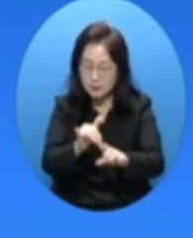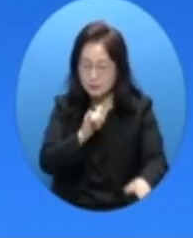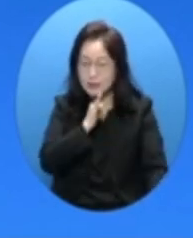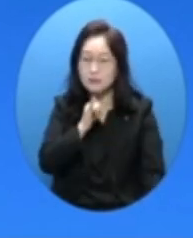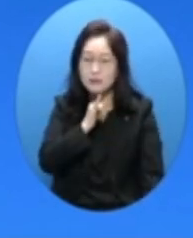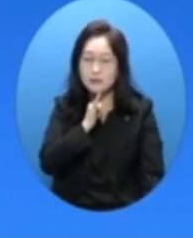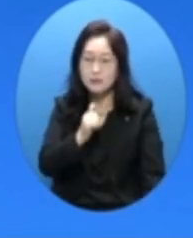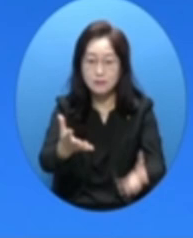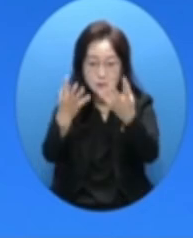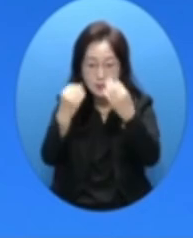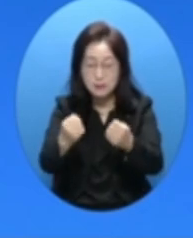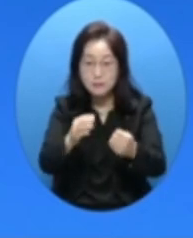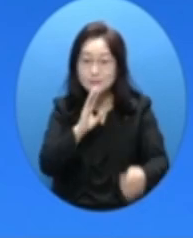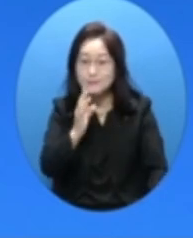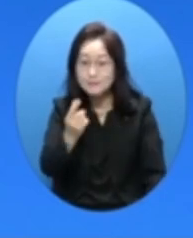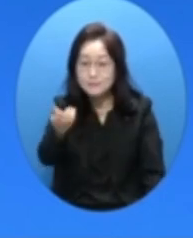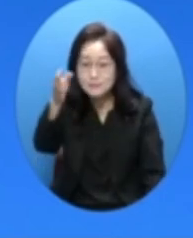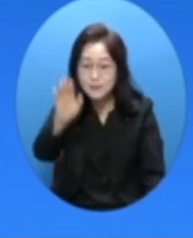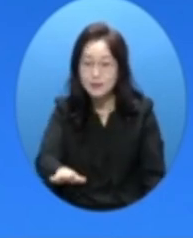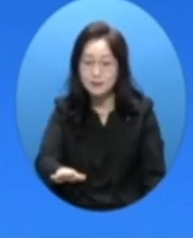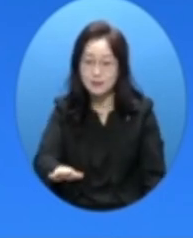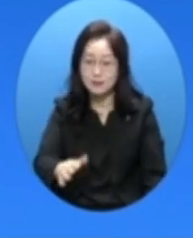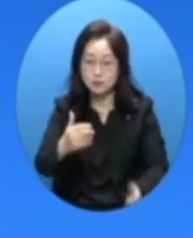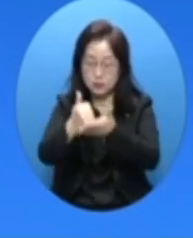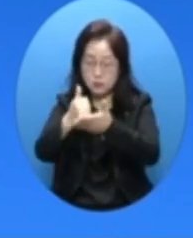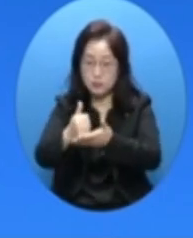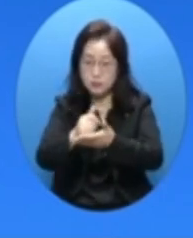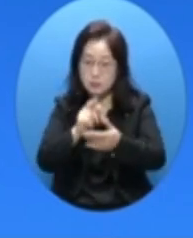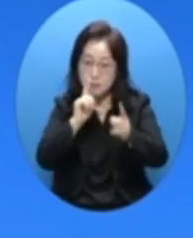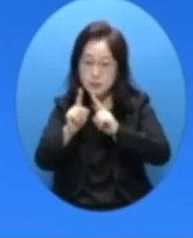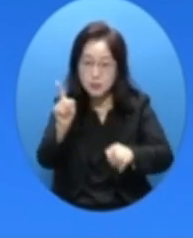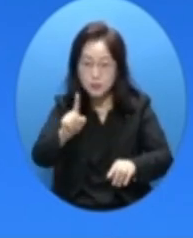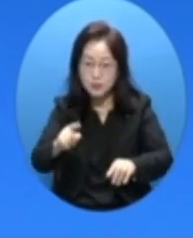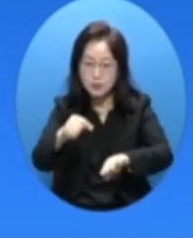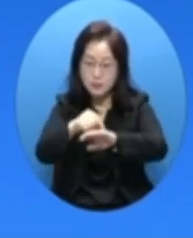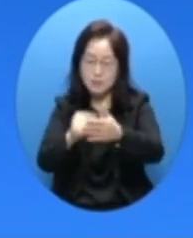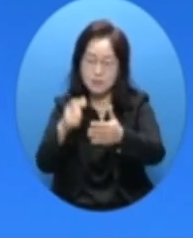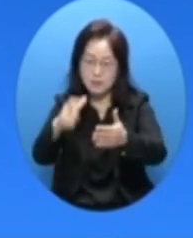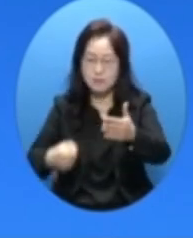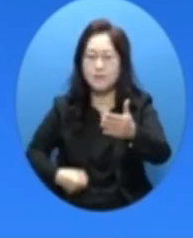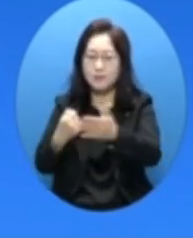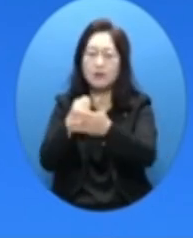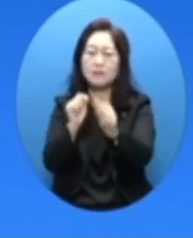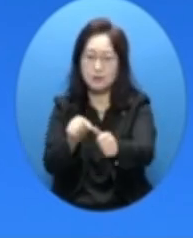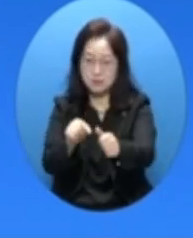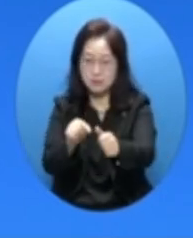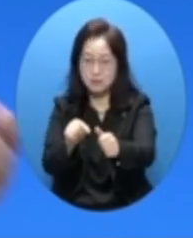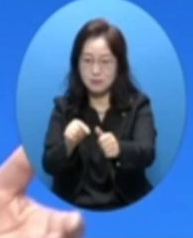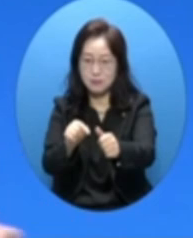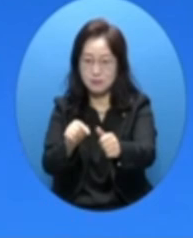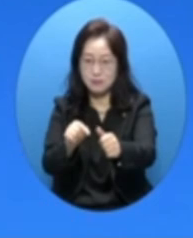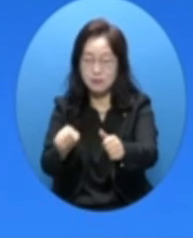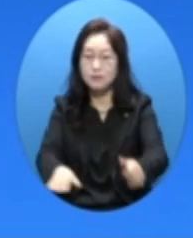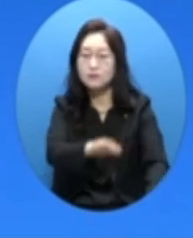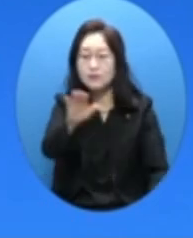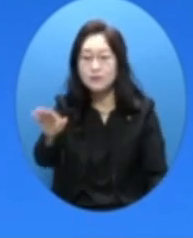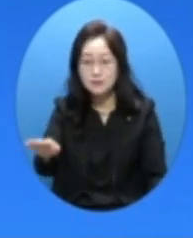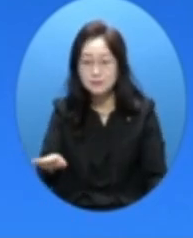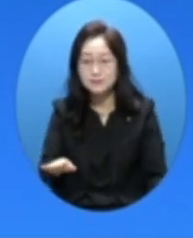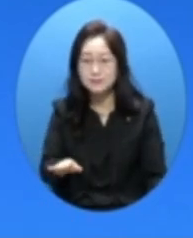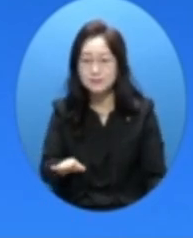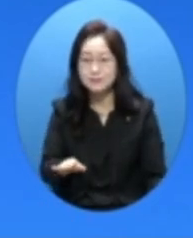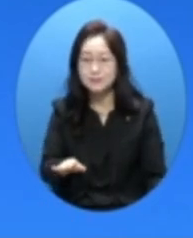여하튼 어려운 상황에 처했지만 주님 말씀하십니다 마음을 강하게 하고 담대하라 우리가